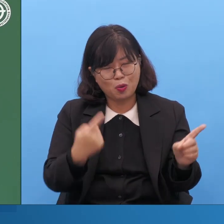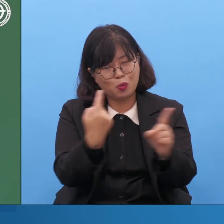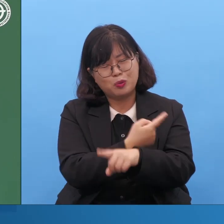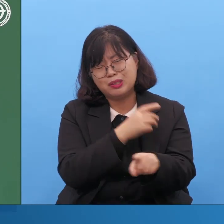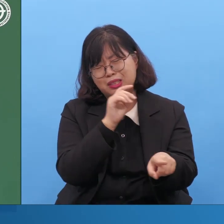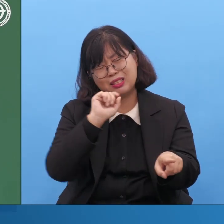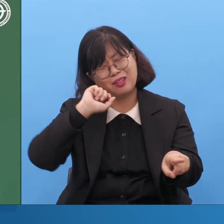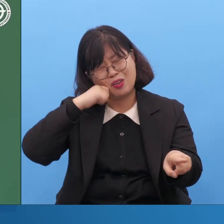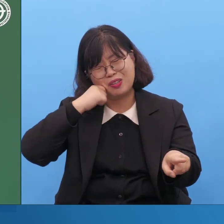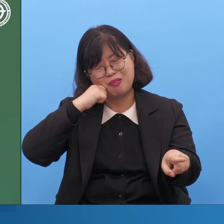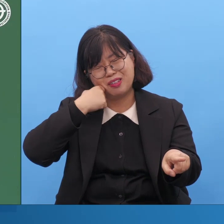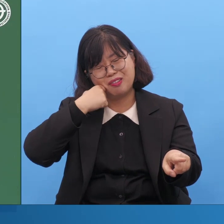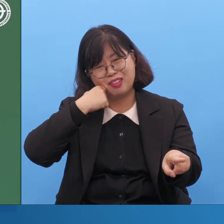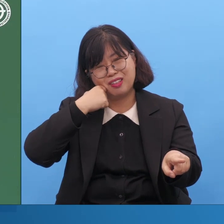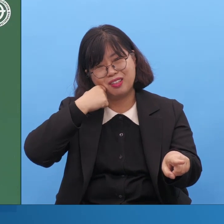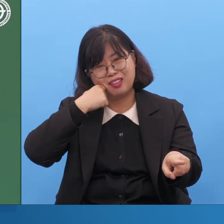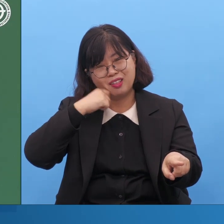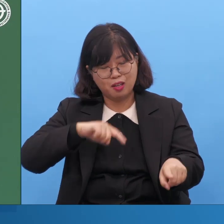없어